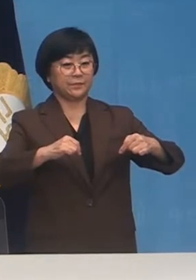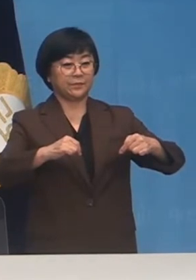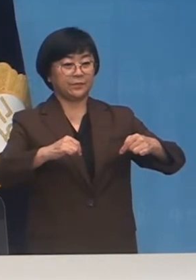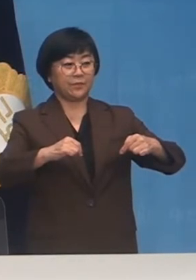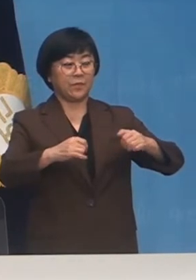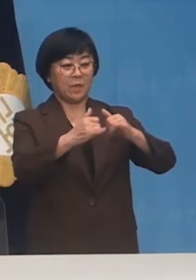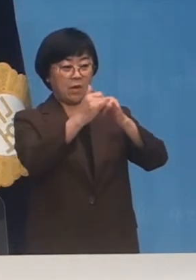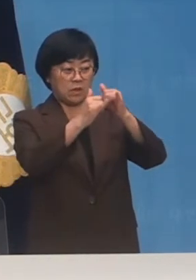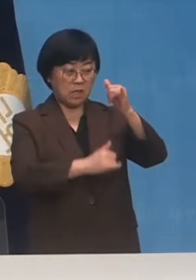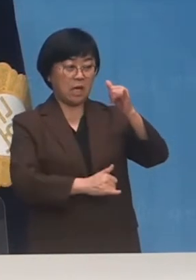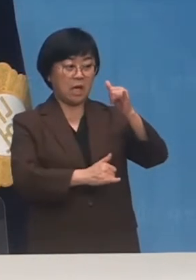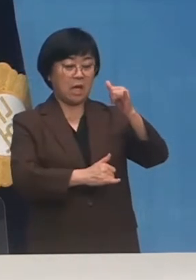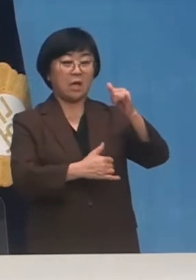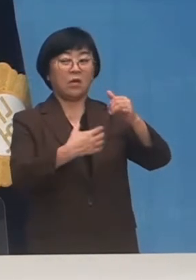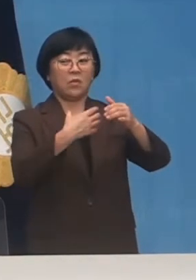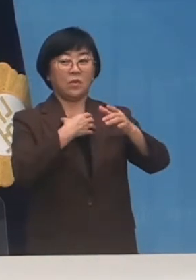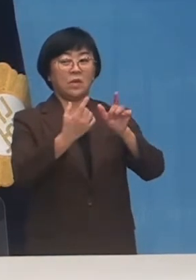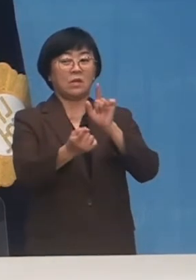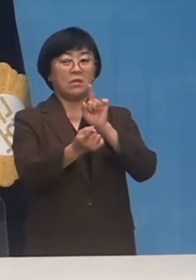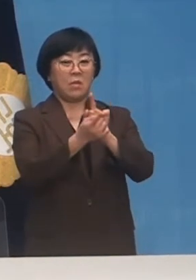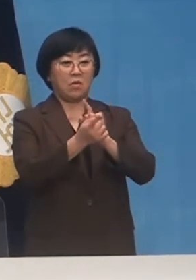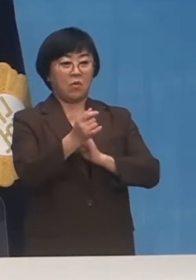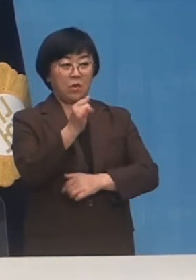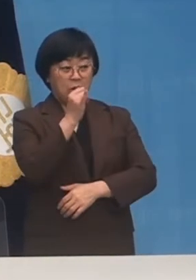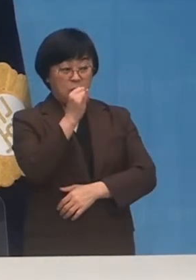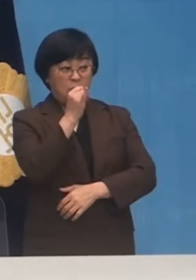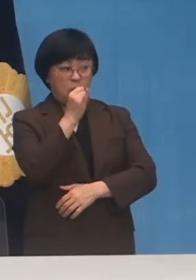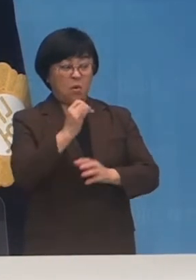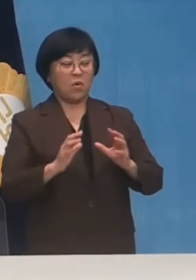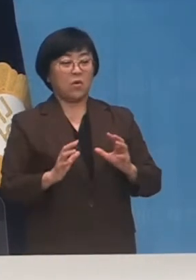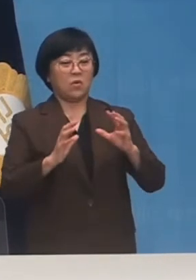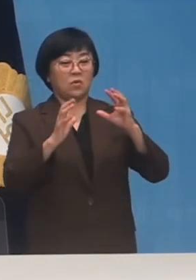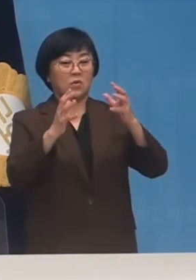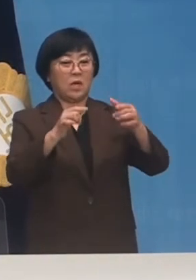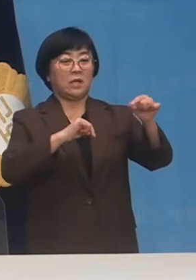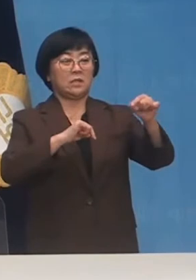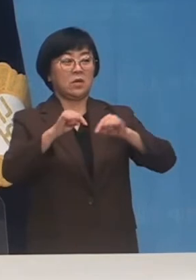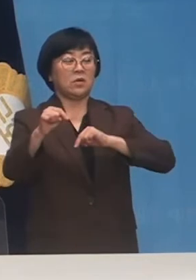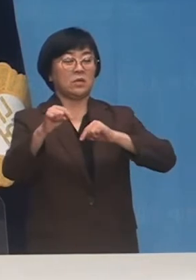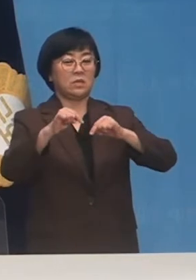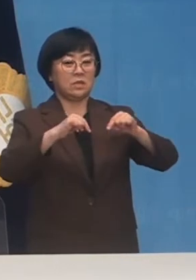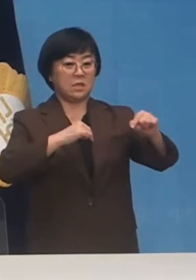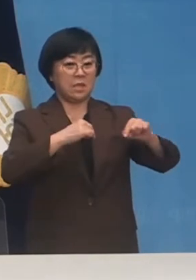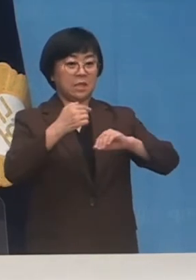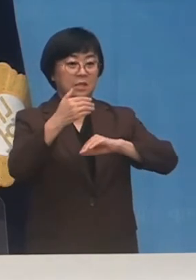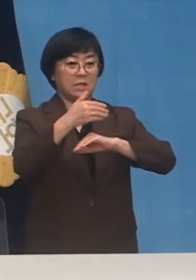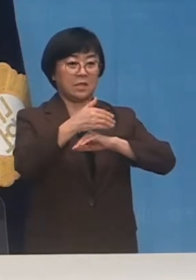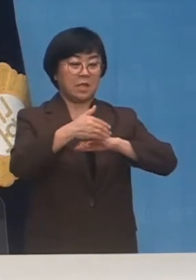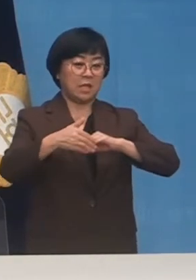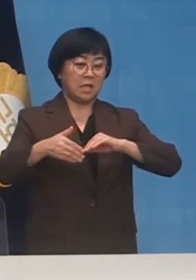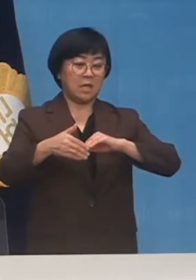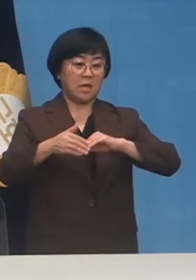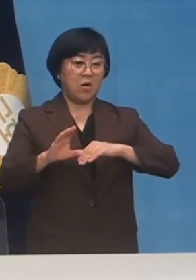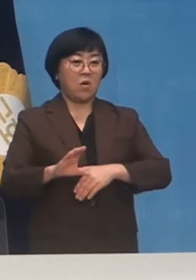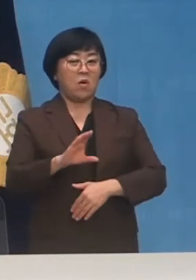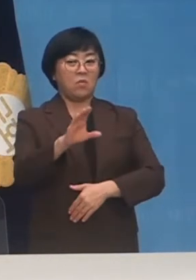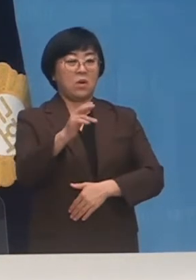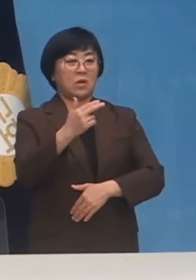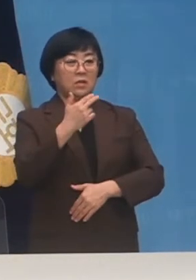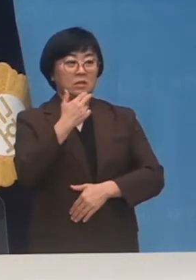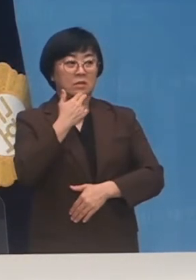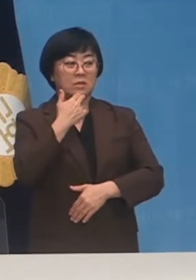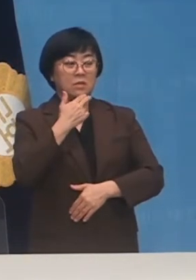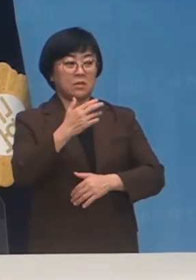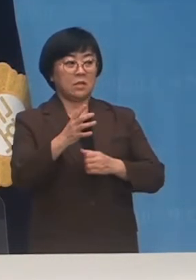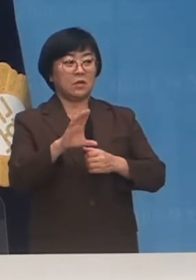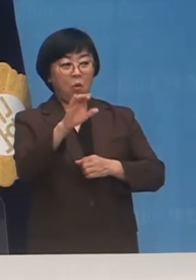역사에 이르없는 위기를 맞고 있고 국가의 정책성이 허물어지고 국가의